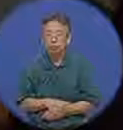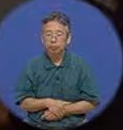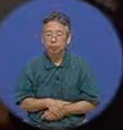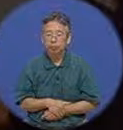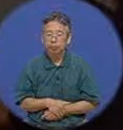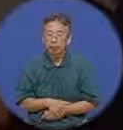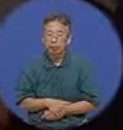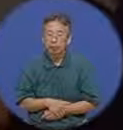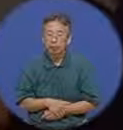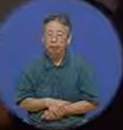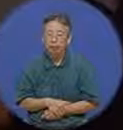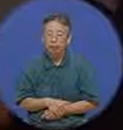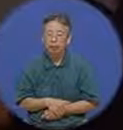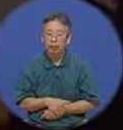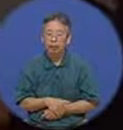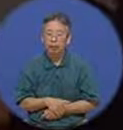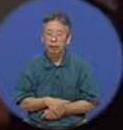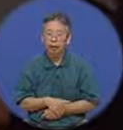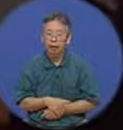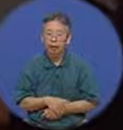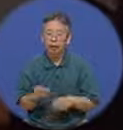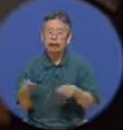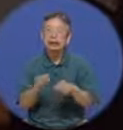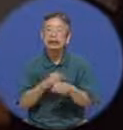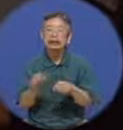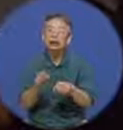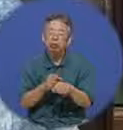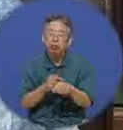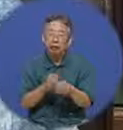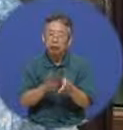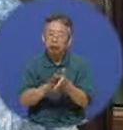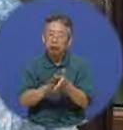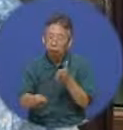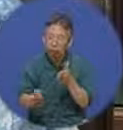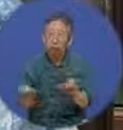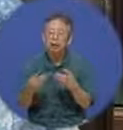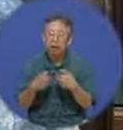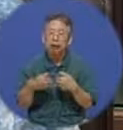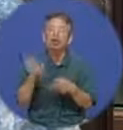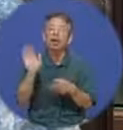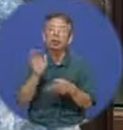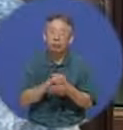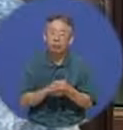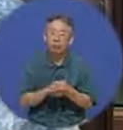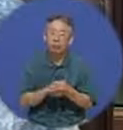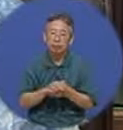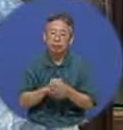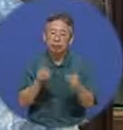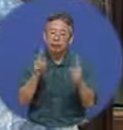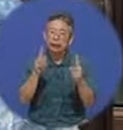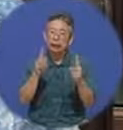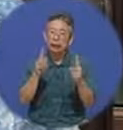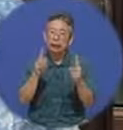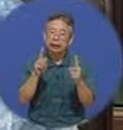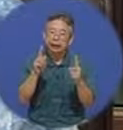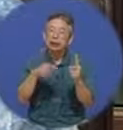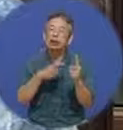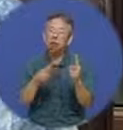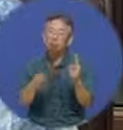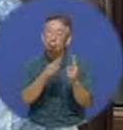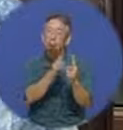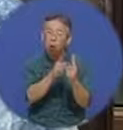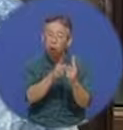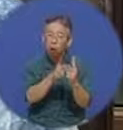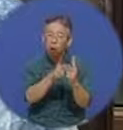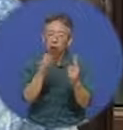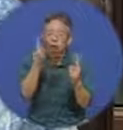から、これはですね、まあ、緊急に削除をしてもらったんですけども、まあ、人の その